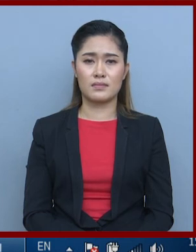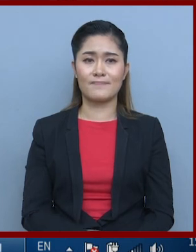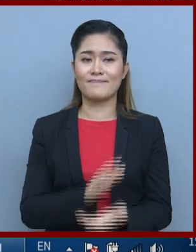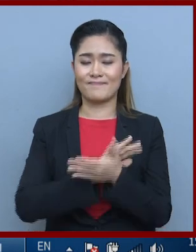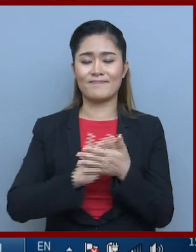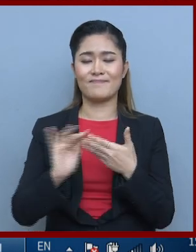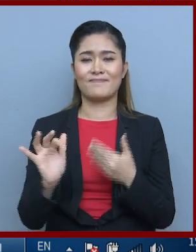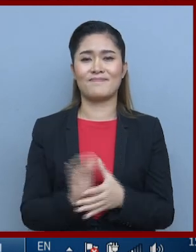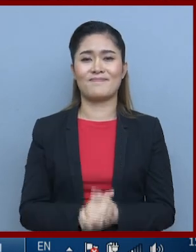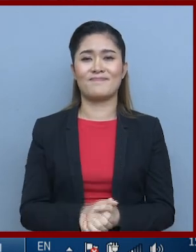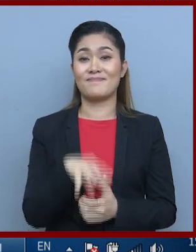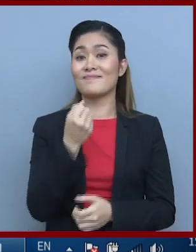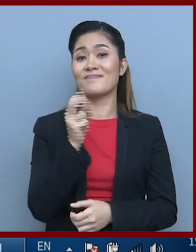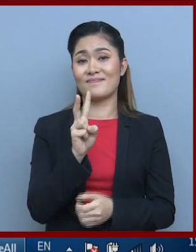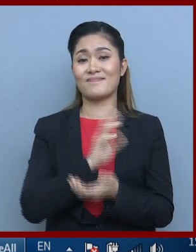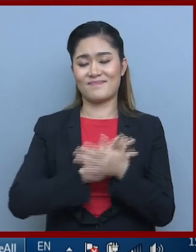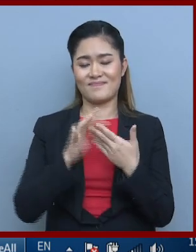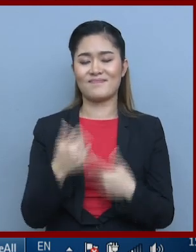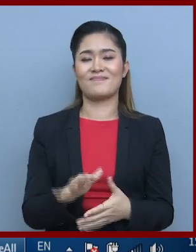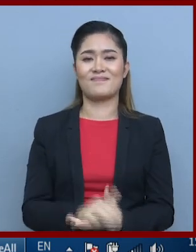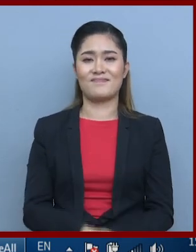เรียบร้อยแล้วใบงานที่12